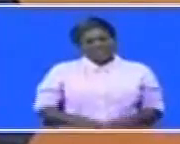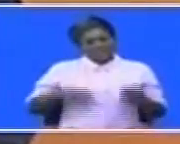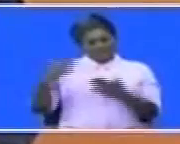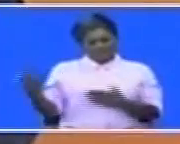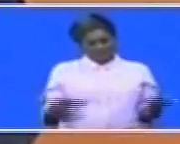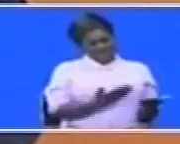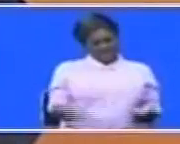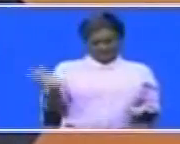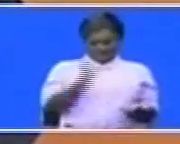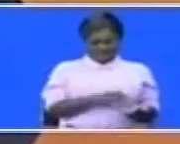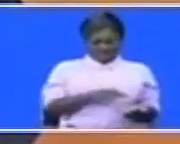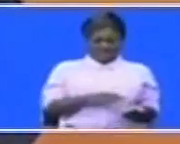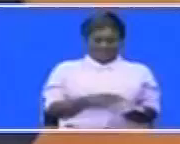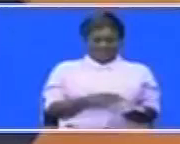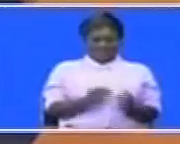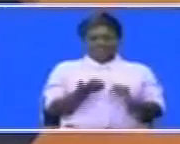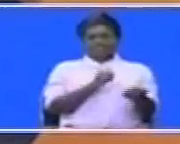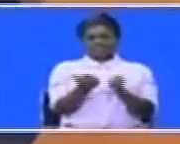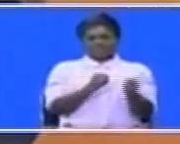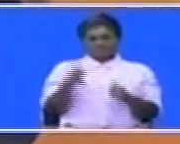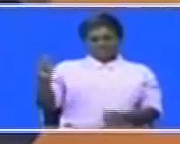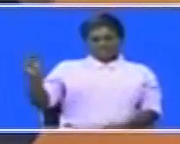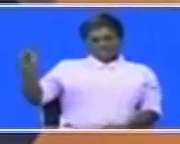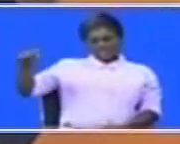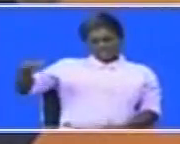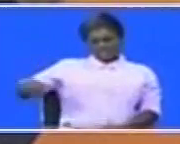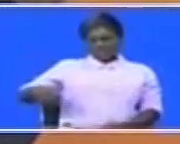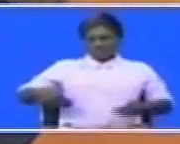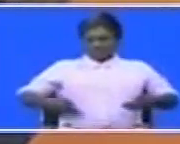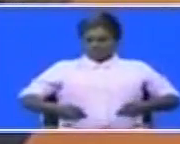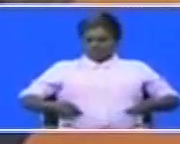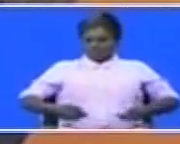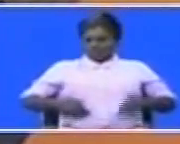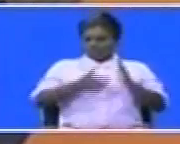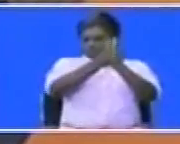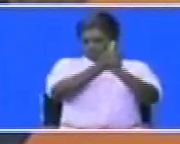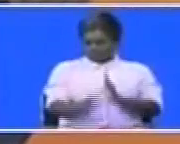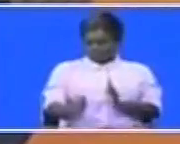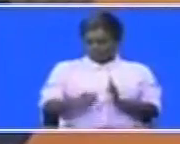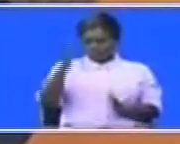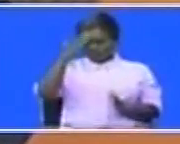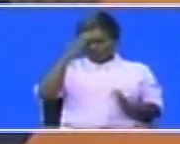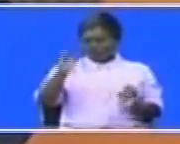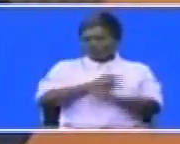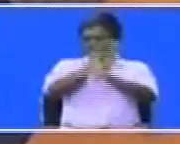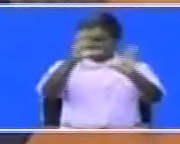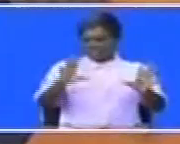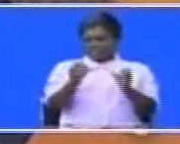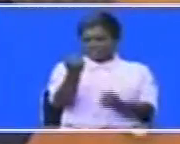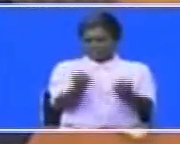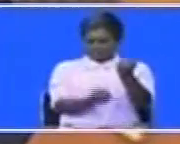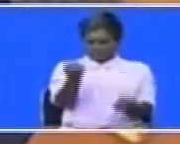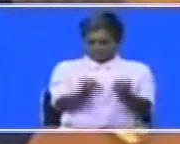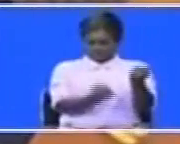Karibu tena mtazamaji moja kwa moja kwenye meza ya michezo ya KTN Leo. Chipukizi wa kutajika kwenye mashindano ya mbio za magari Tejas